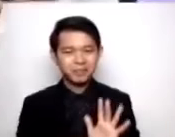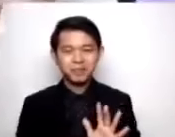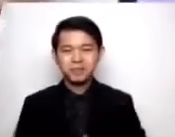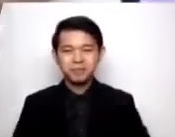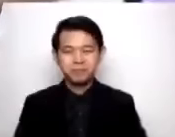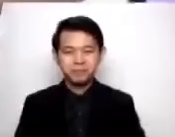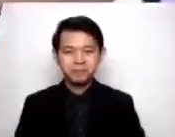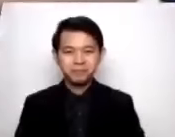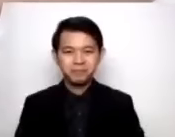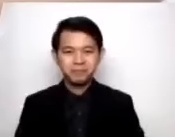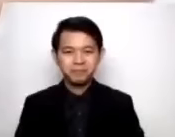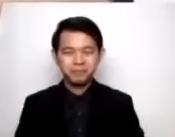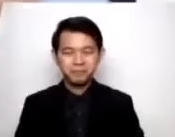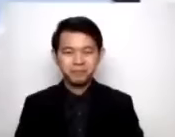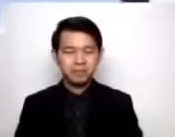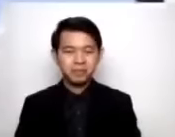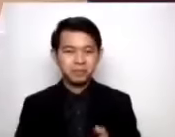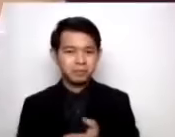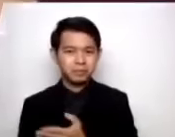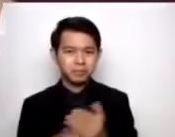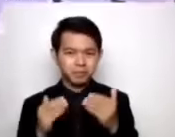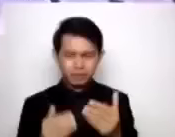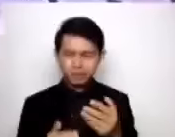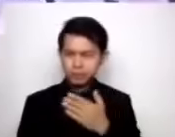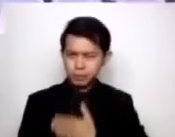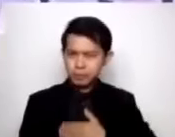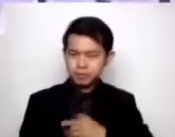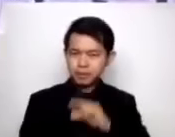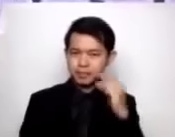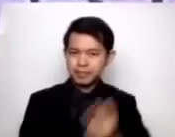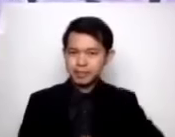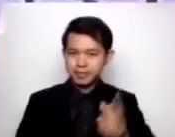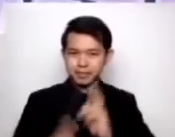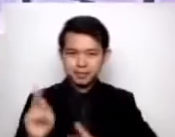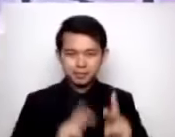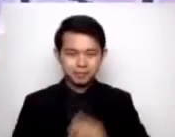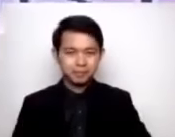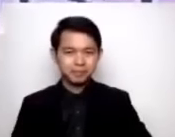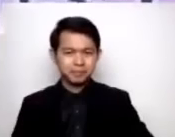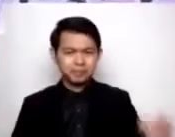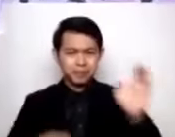Before anything else, Cass, bumati ka muna sa Madlang People. What's up, Madlang People?